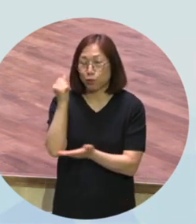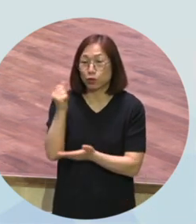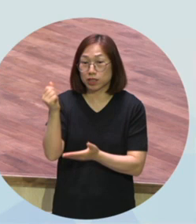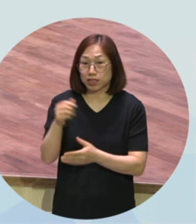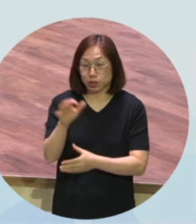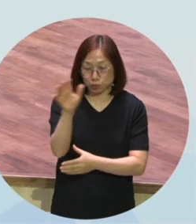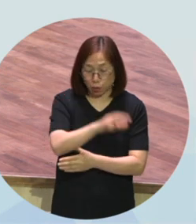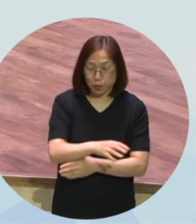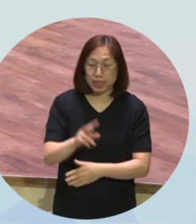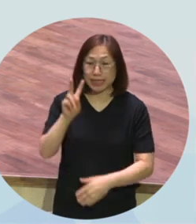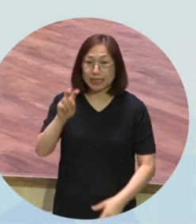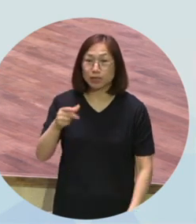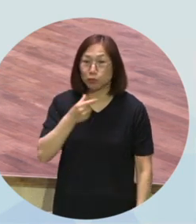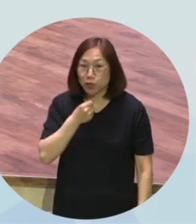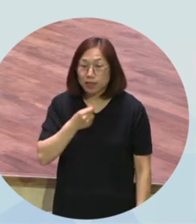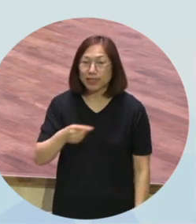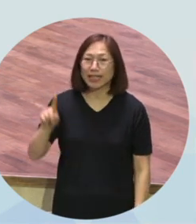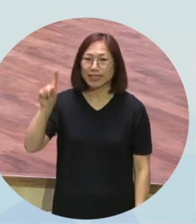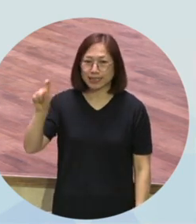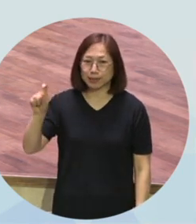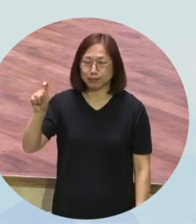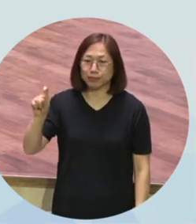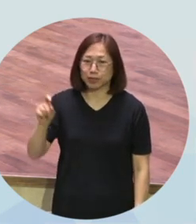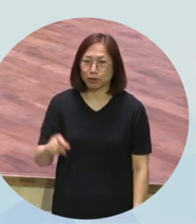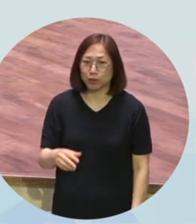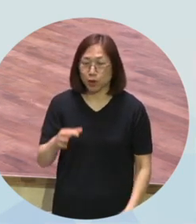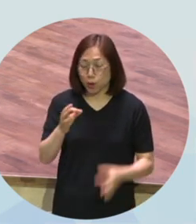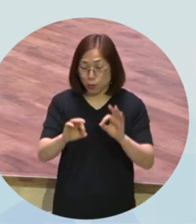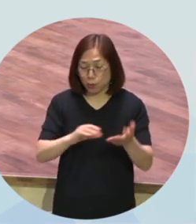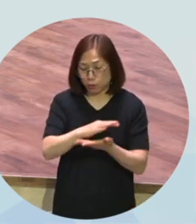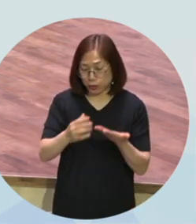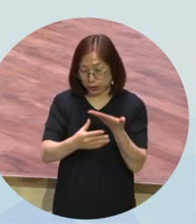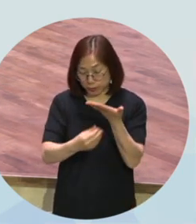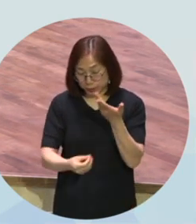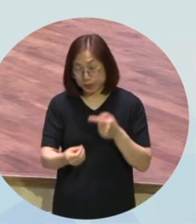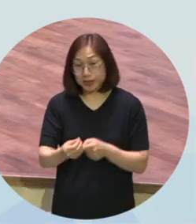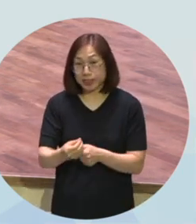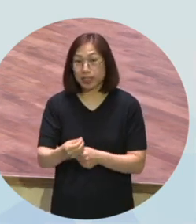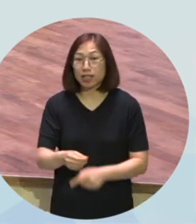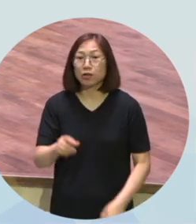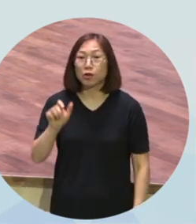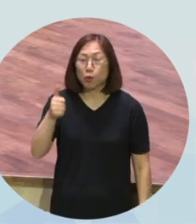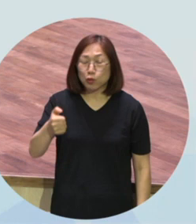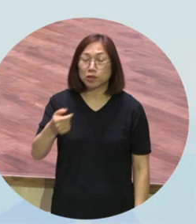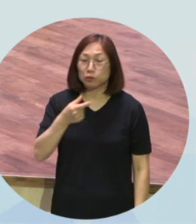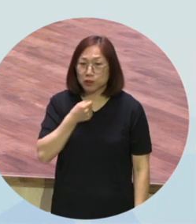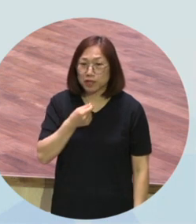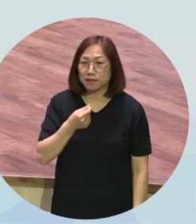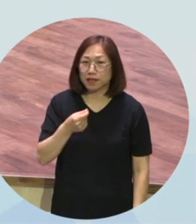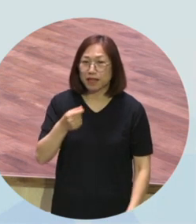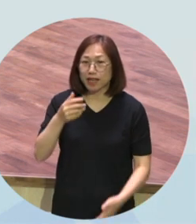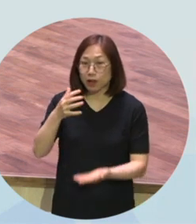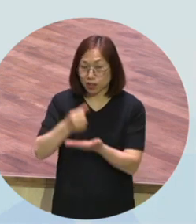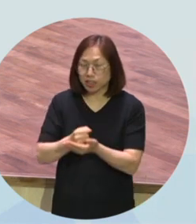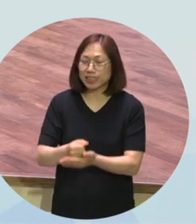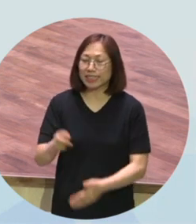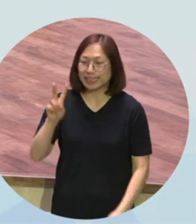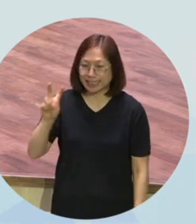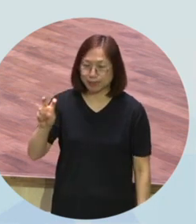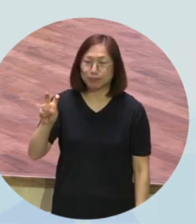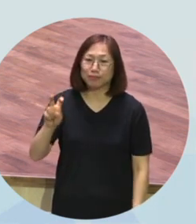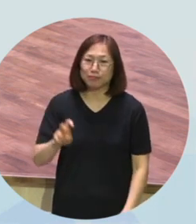그때는 20고루 곡식 더미에 이른 적 10고루 뿐이었고 포도주 털에 50고루를 기른